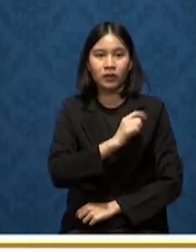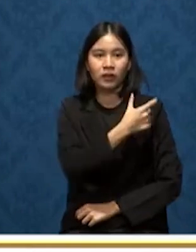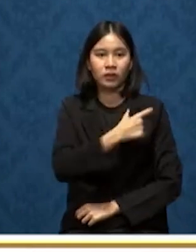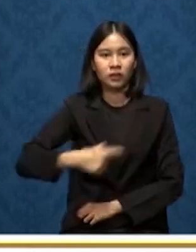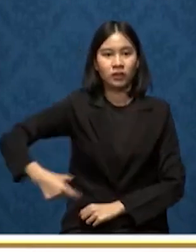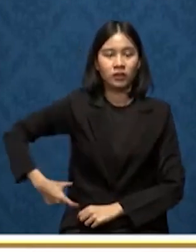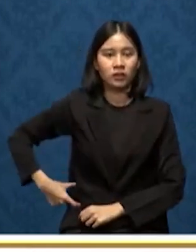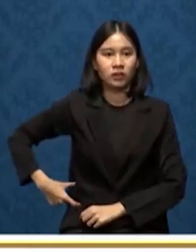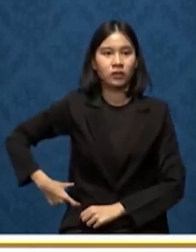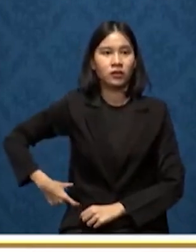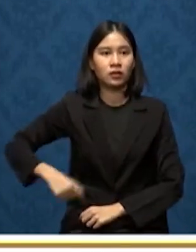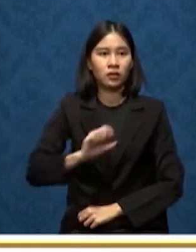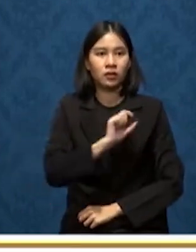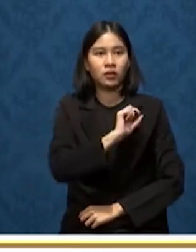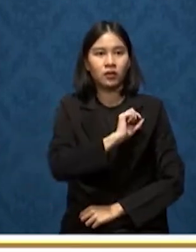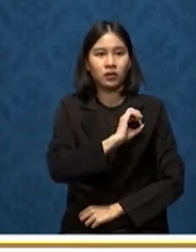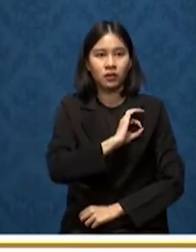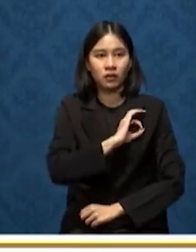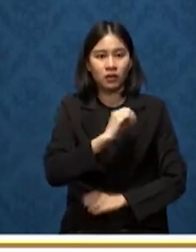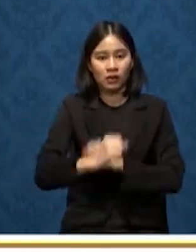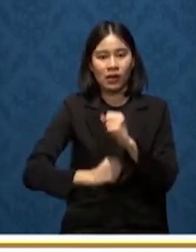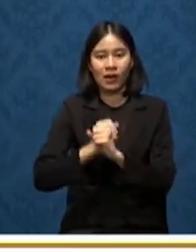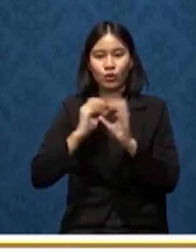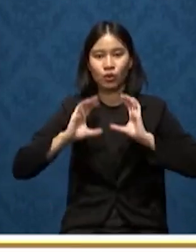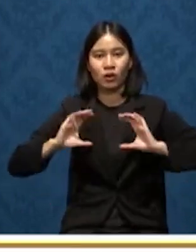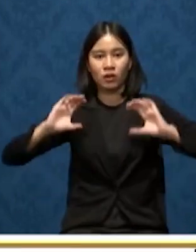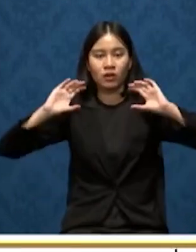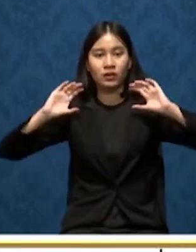ง อายุราชการ